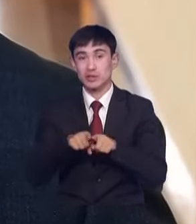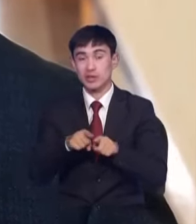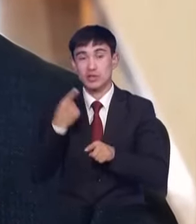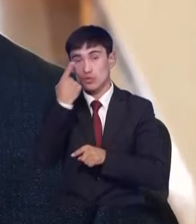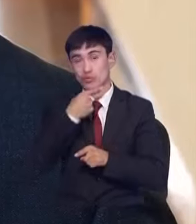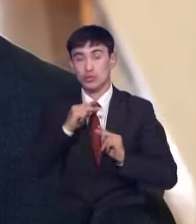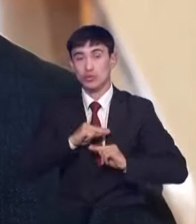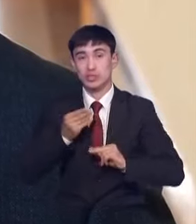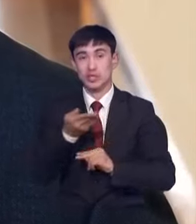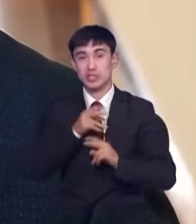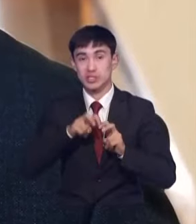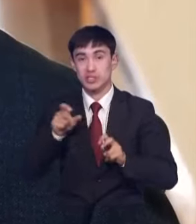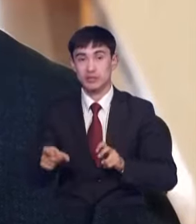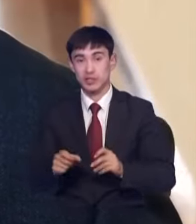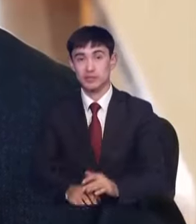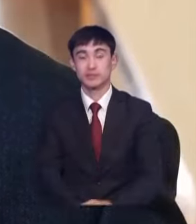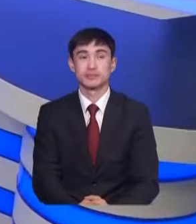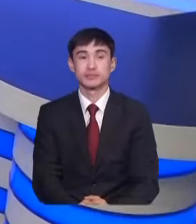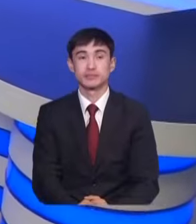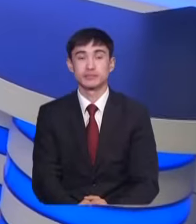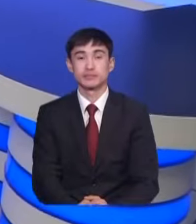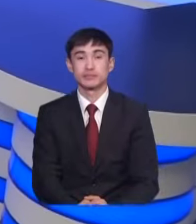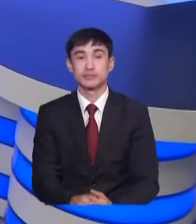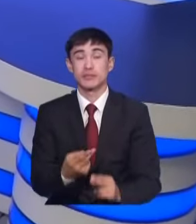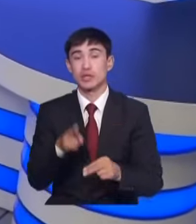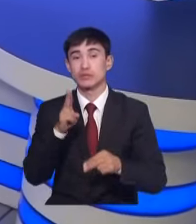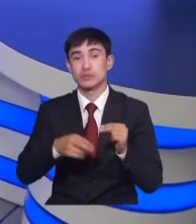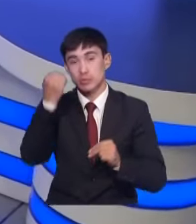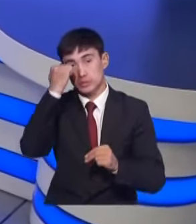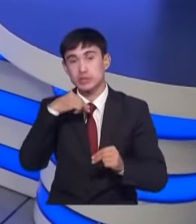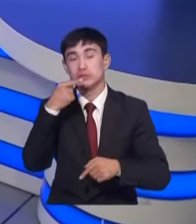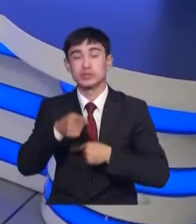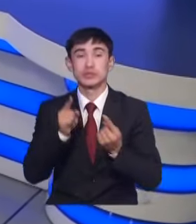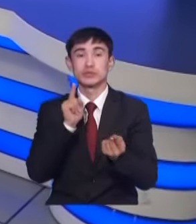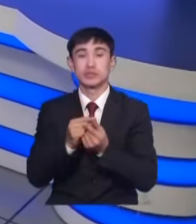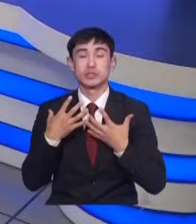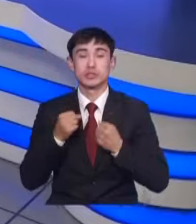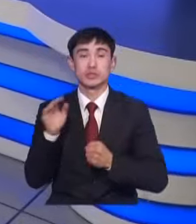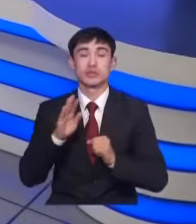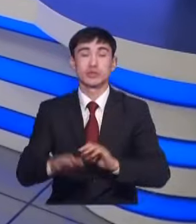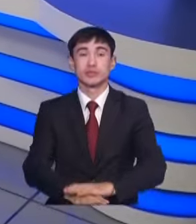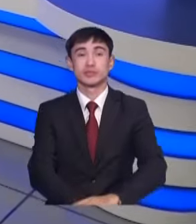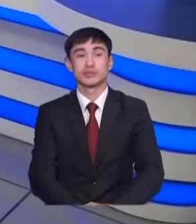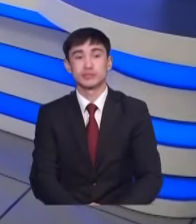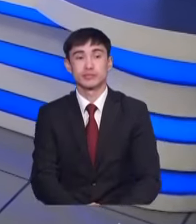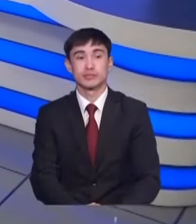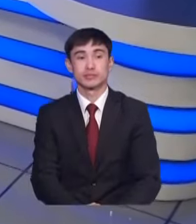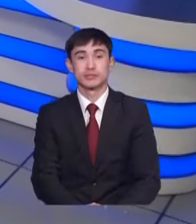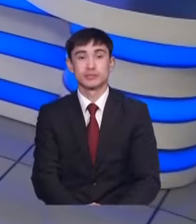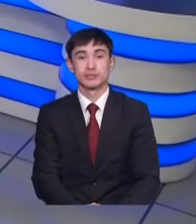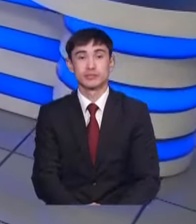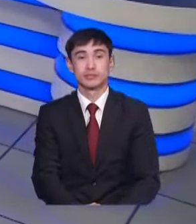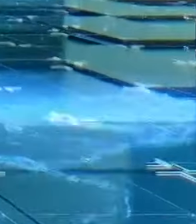индивидуального труда наших исследователей на этом У меня всё оставайтесь на телеканале тсу и Будьте в курсе событий до